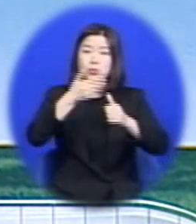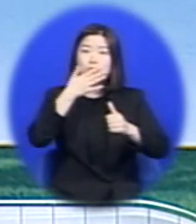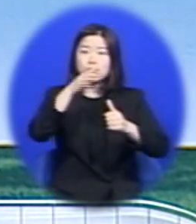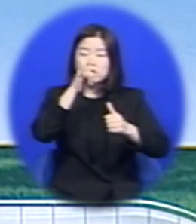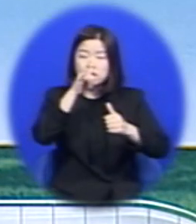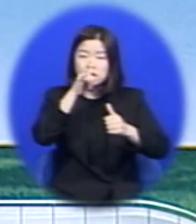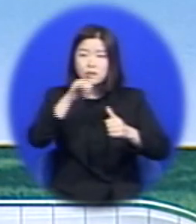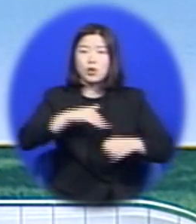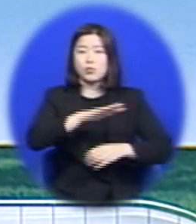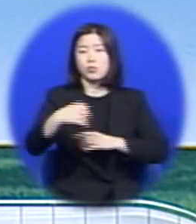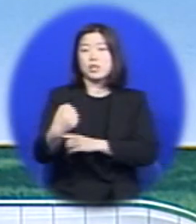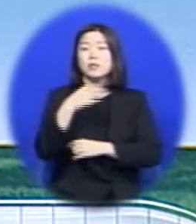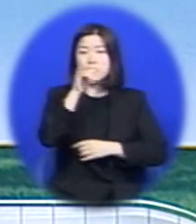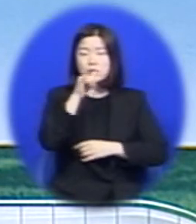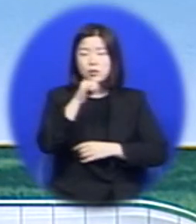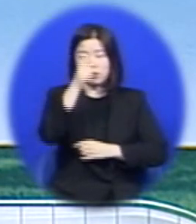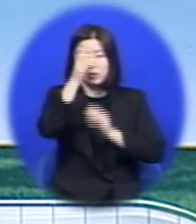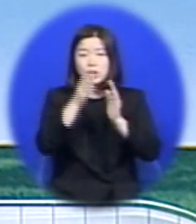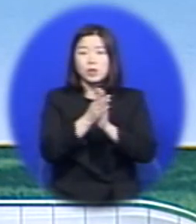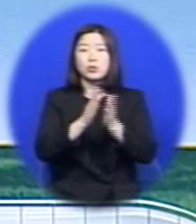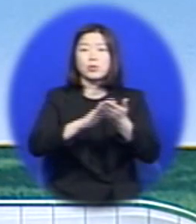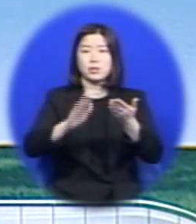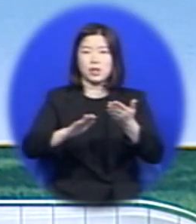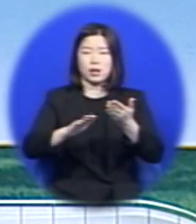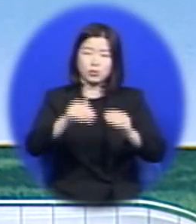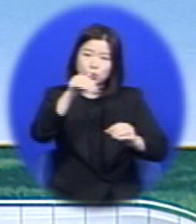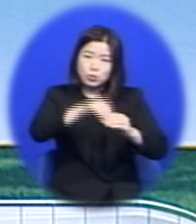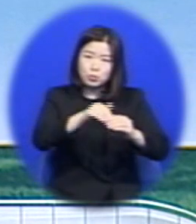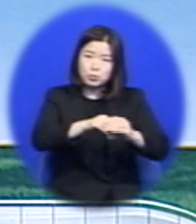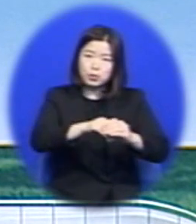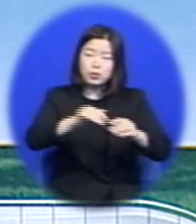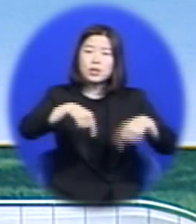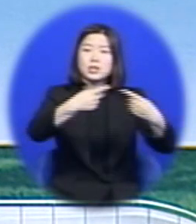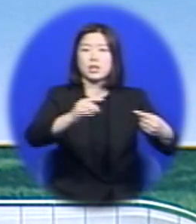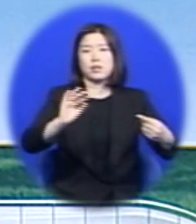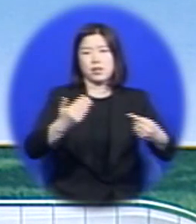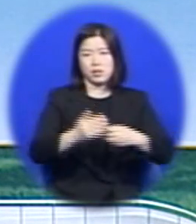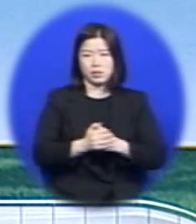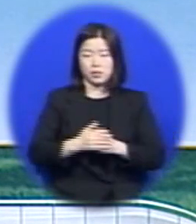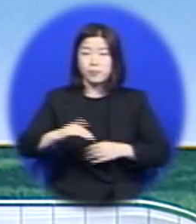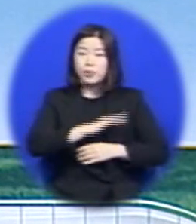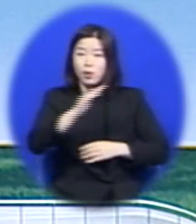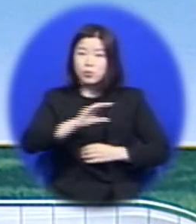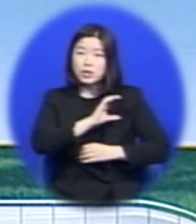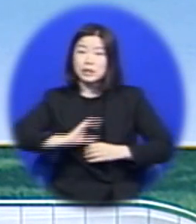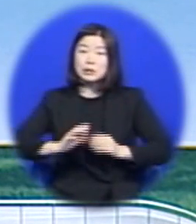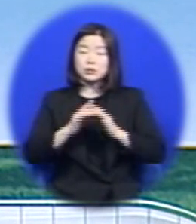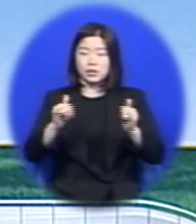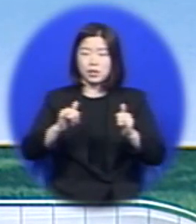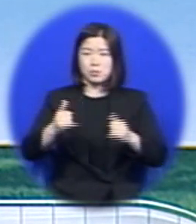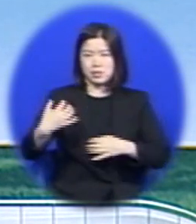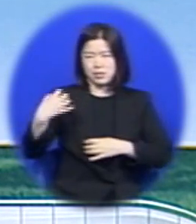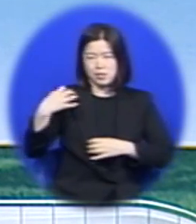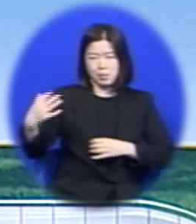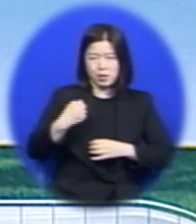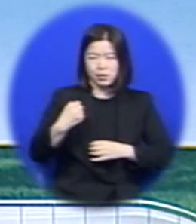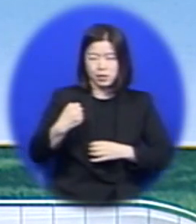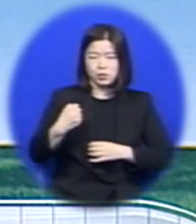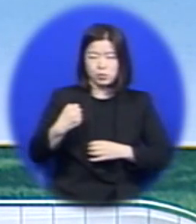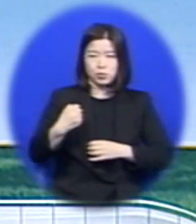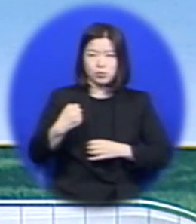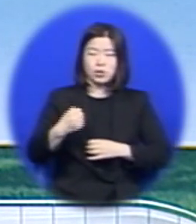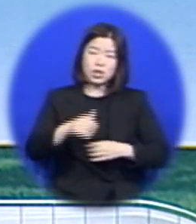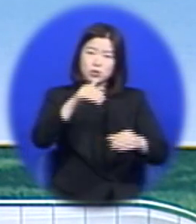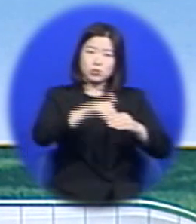그게 기도예요. 그리고 투표해야 합니다. 우리 그리스도인들은 정말 사명감을 가지고 투표해야